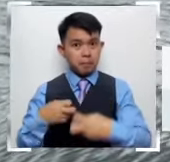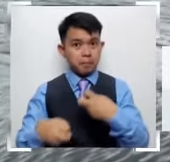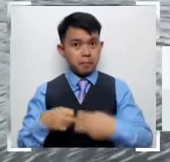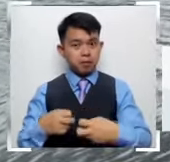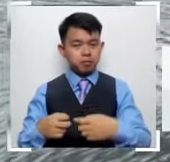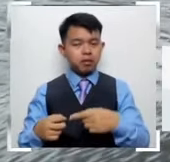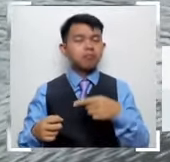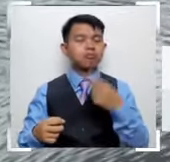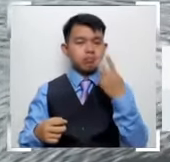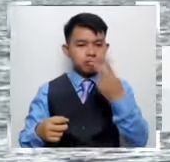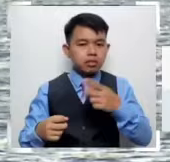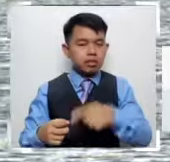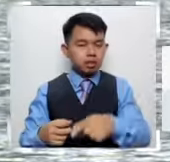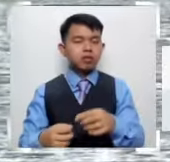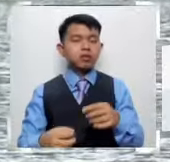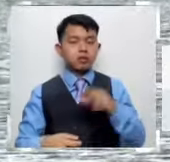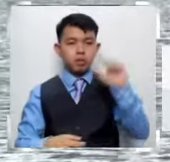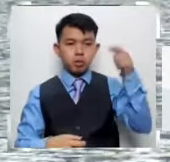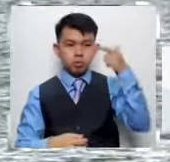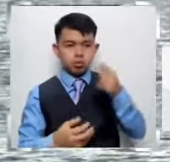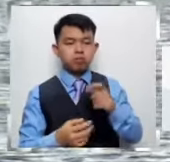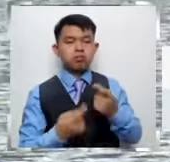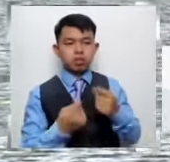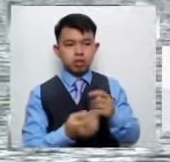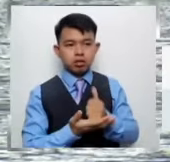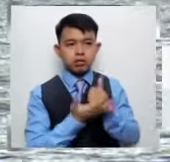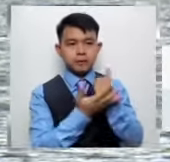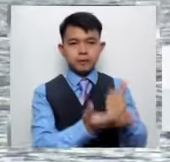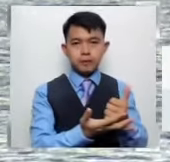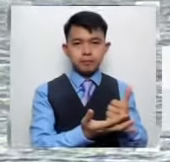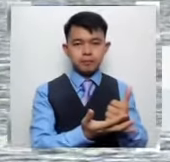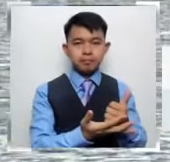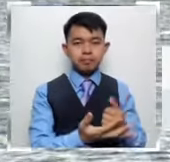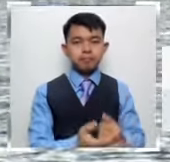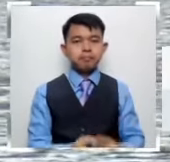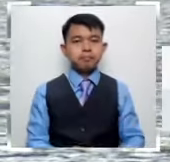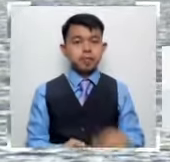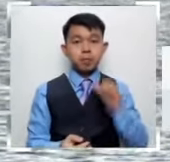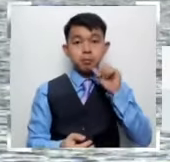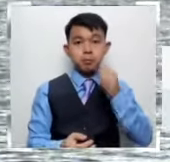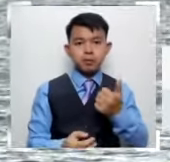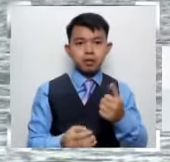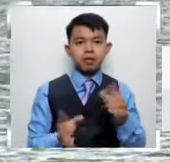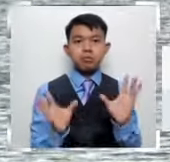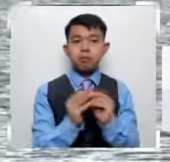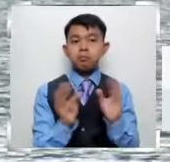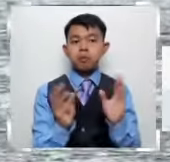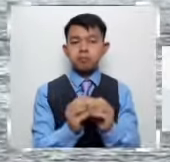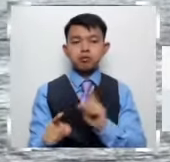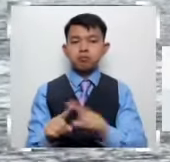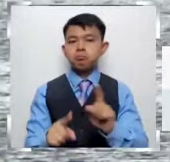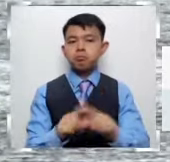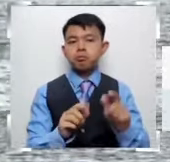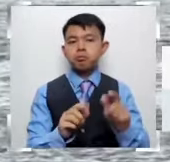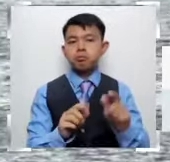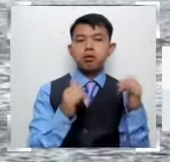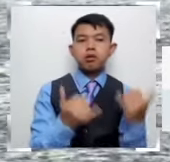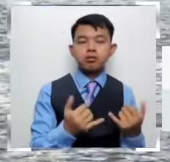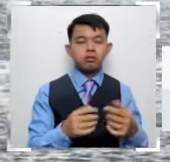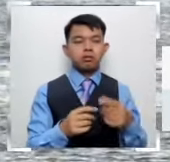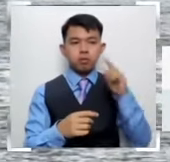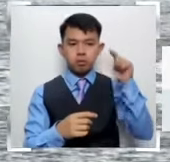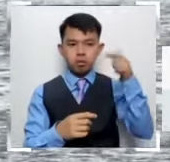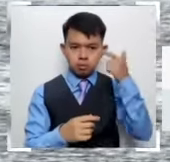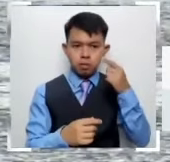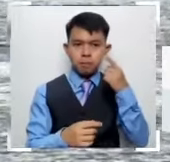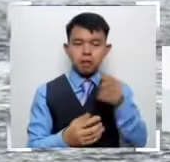sa Department of Migrant Workers. Katunayan, bukas magpupulong ang iba't ibang ahensya ng gobyerno para matugunan ang mga rekomendasyon ng European